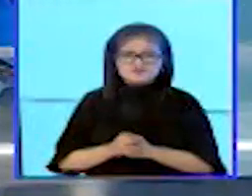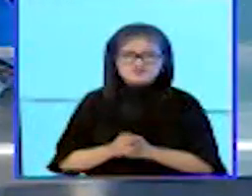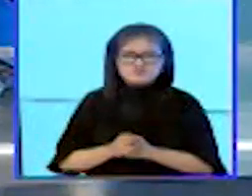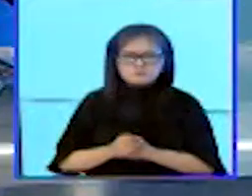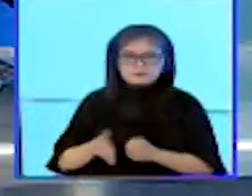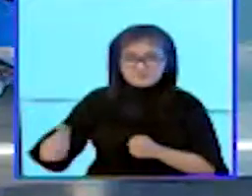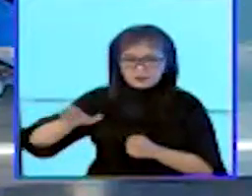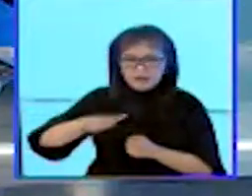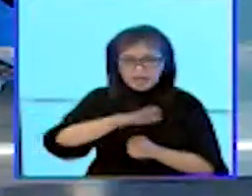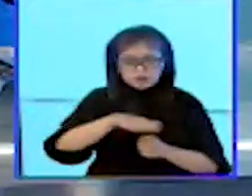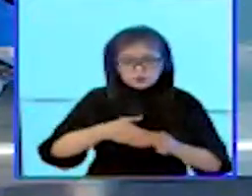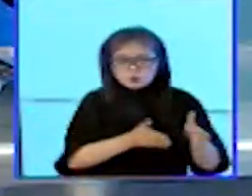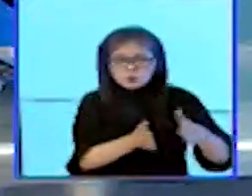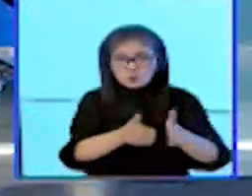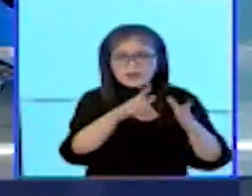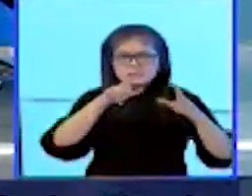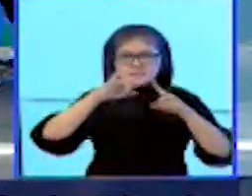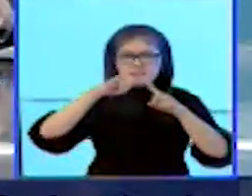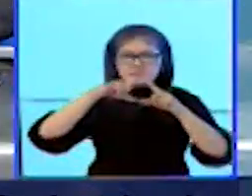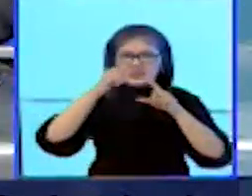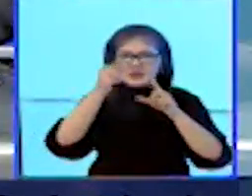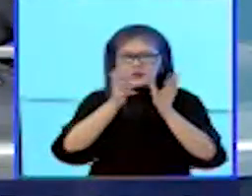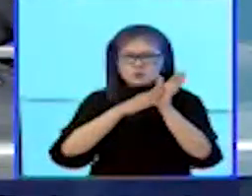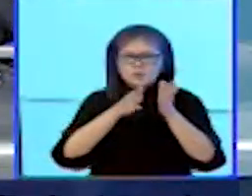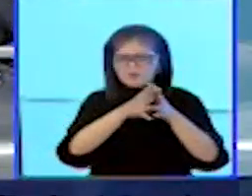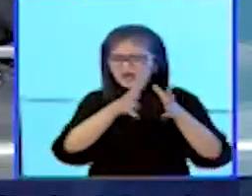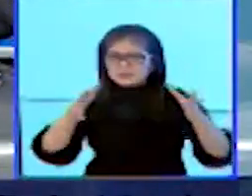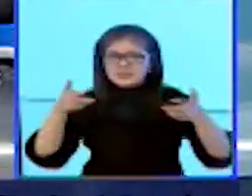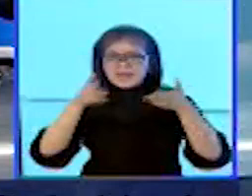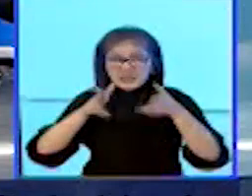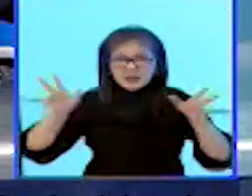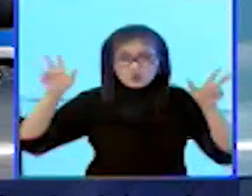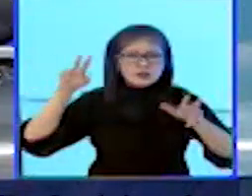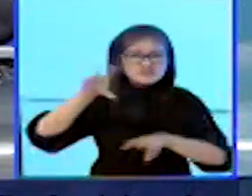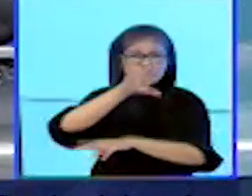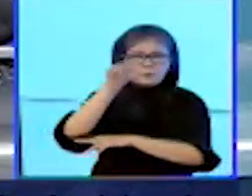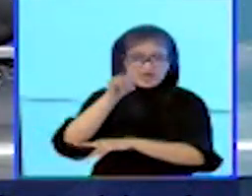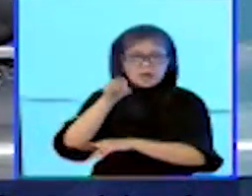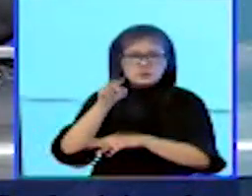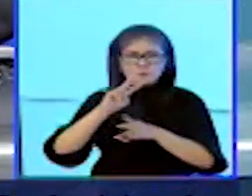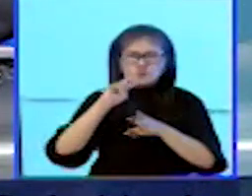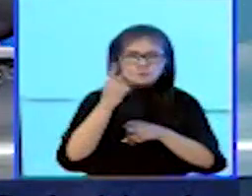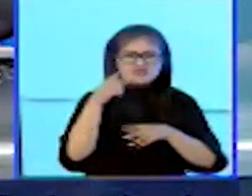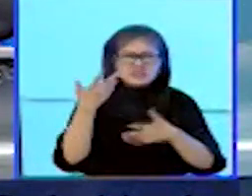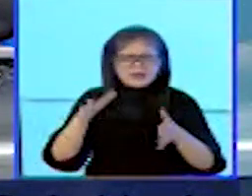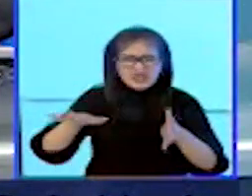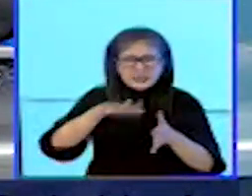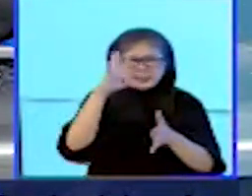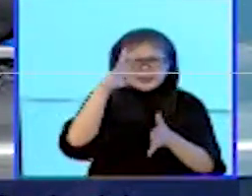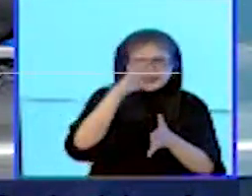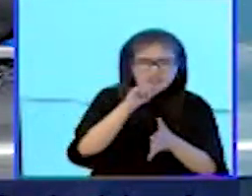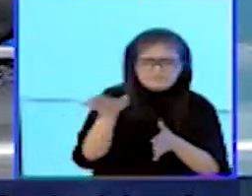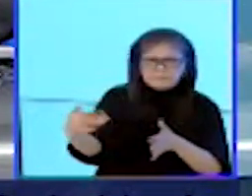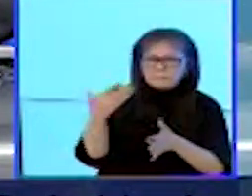Air Sungai Citarum di sepanjang wilayah Karawang, Jawa Barat berubah menjadi hitam dan selain menimbulkan aroma tidak sedap, banyak ikan yang